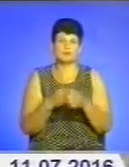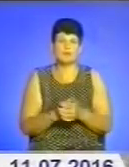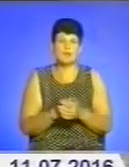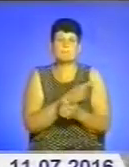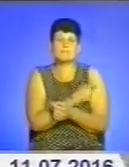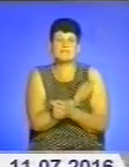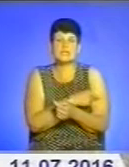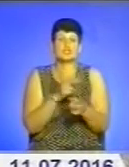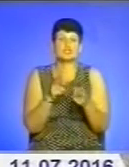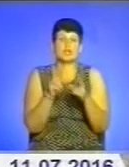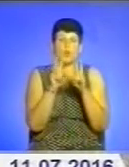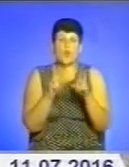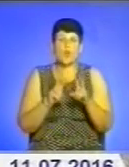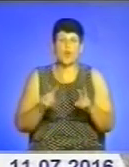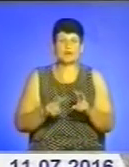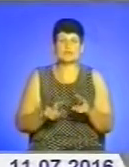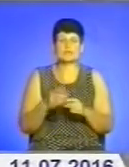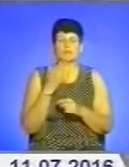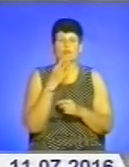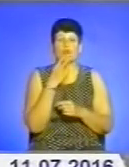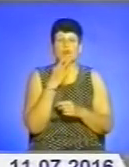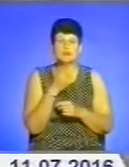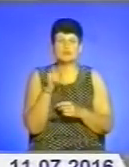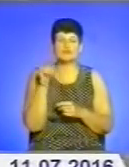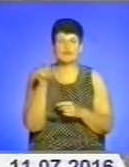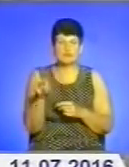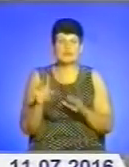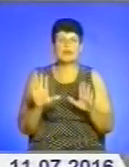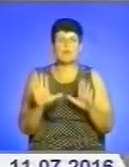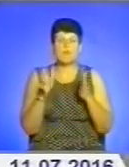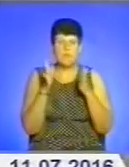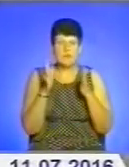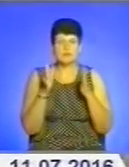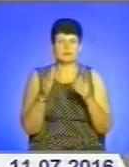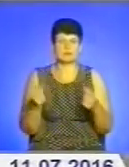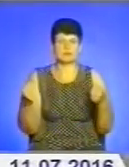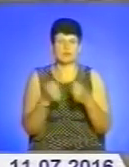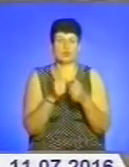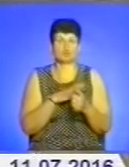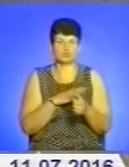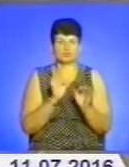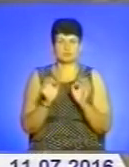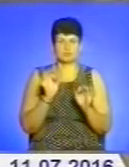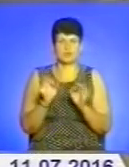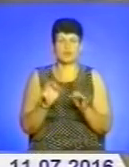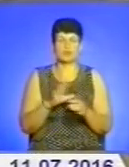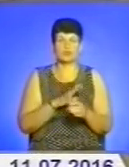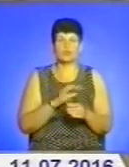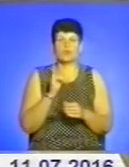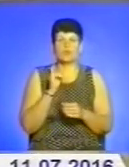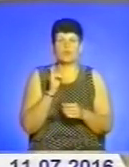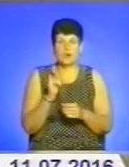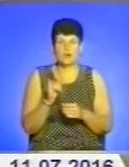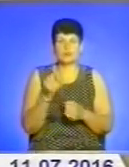огляд водіїв-учасників ДТП з іномарок показав, що вони на момент зіткнення були тверезі. Стало погано вже під час освідчення